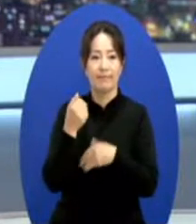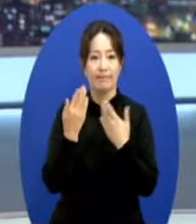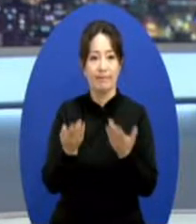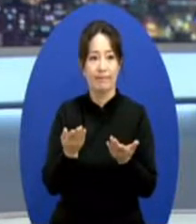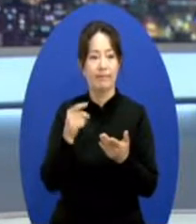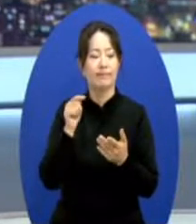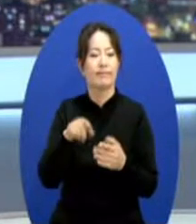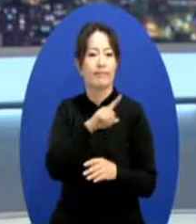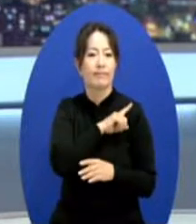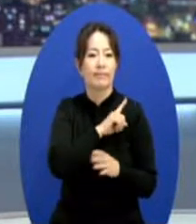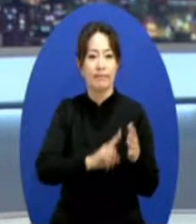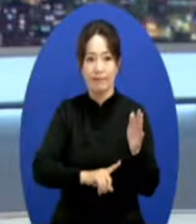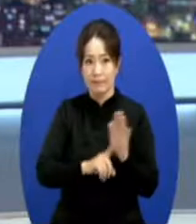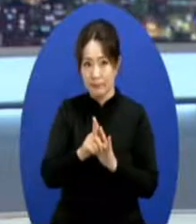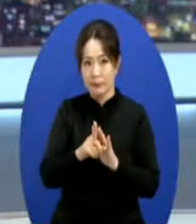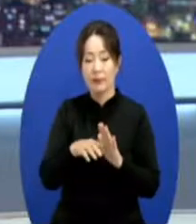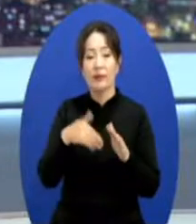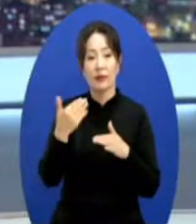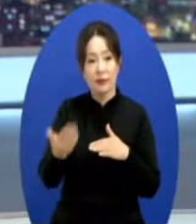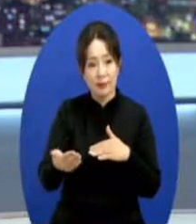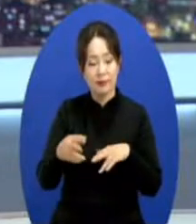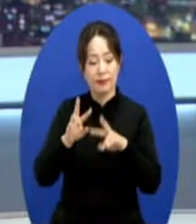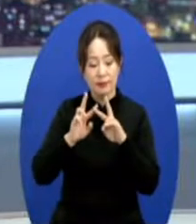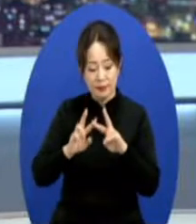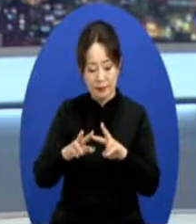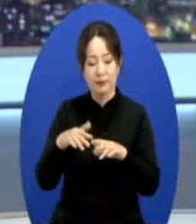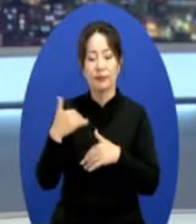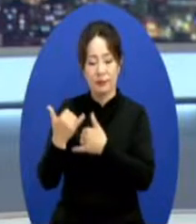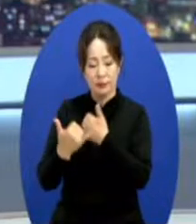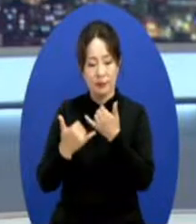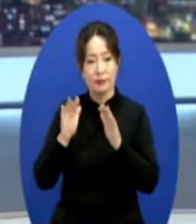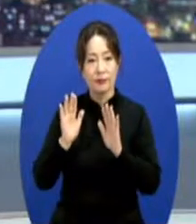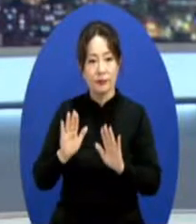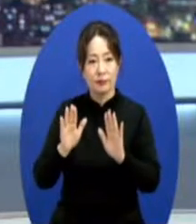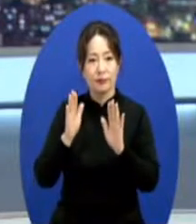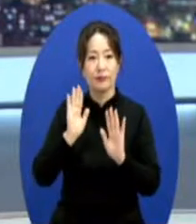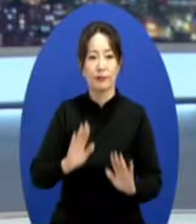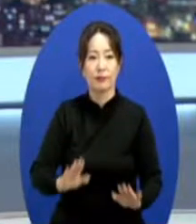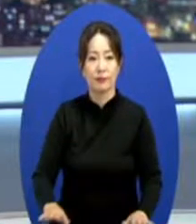сайдын санаачилгаар энэ уралдаан нэг ихлүүлсэн цаашид уламжил болгон зохион байгуулнаа.